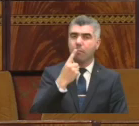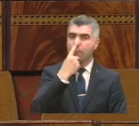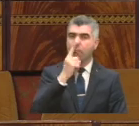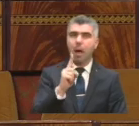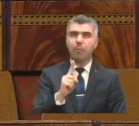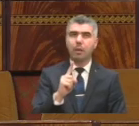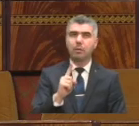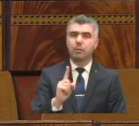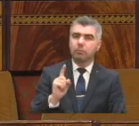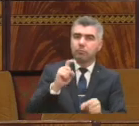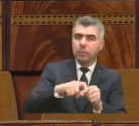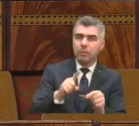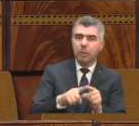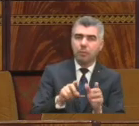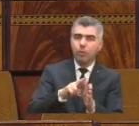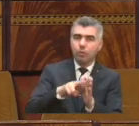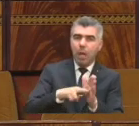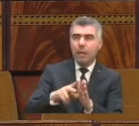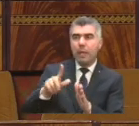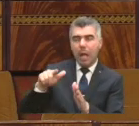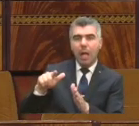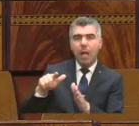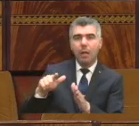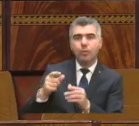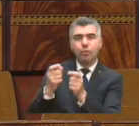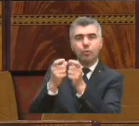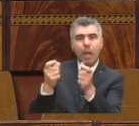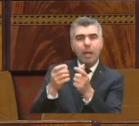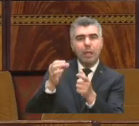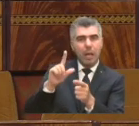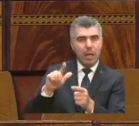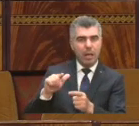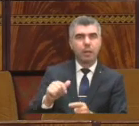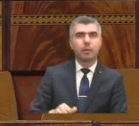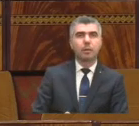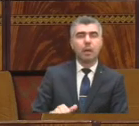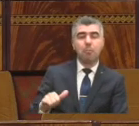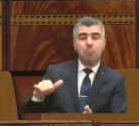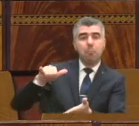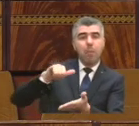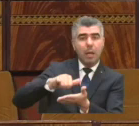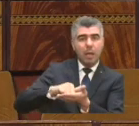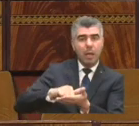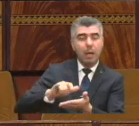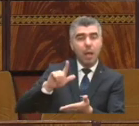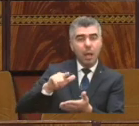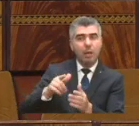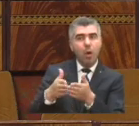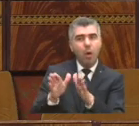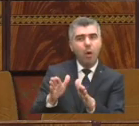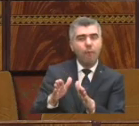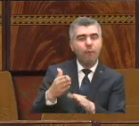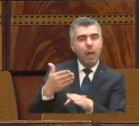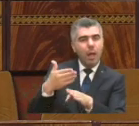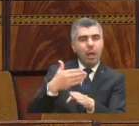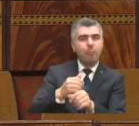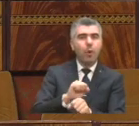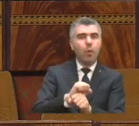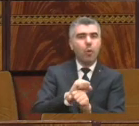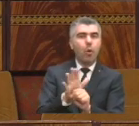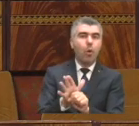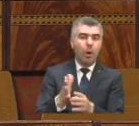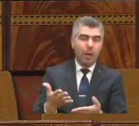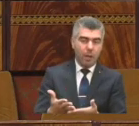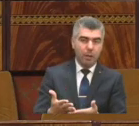تدخل مع الجهه، الله يجازيك بخير، راه كاين الخطوط. قلت لك السيد الوزير المطار الله يجازيك بخير طلقوه يرجع كما كان قبل كورونا. راه